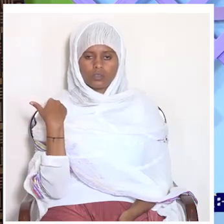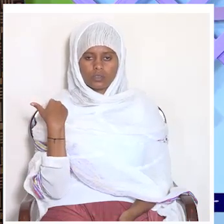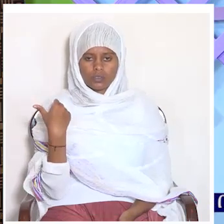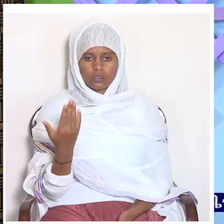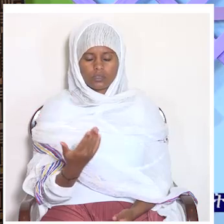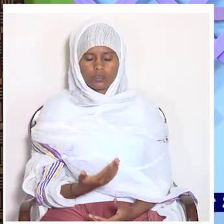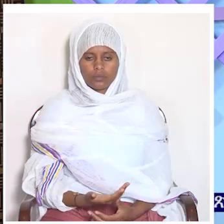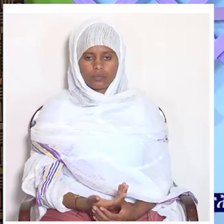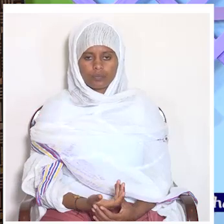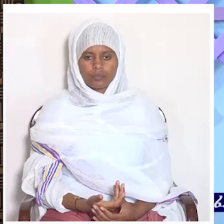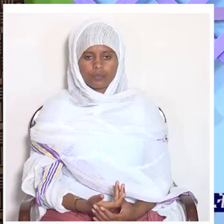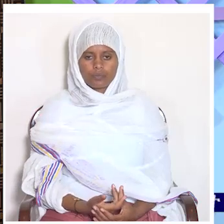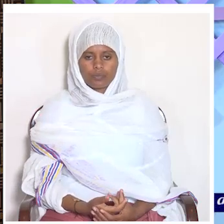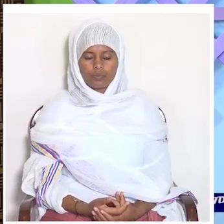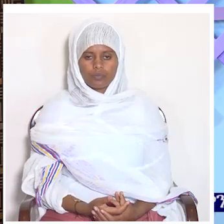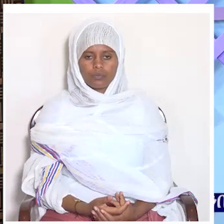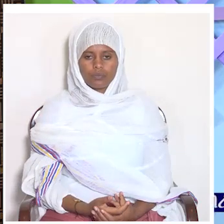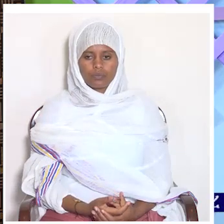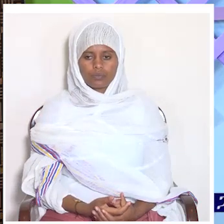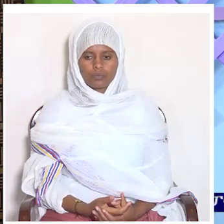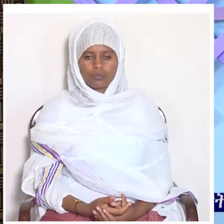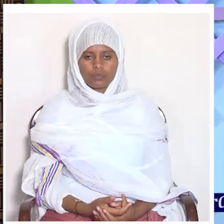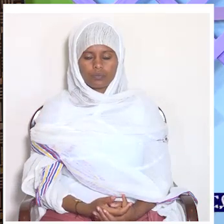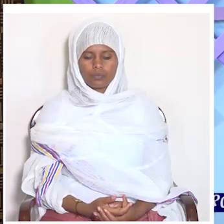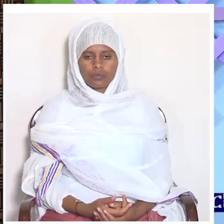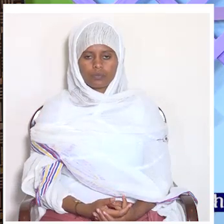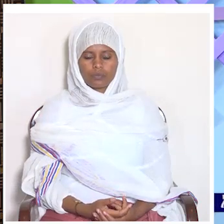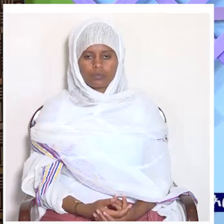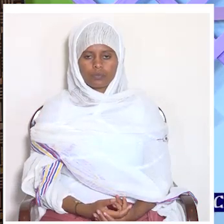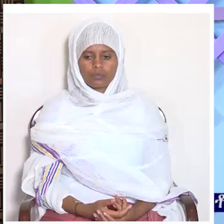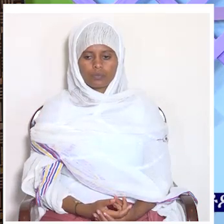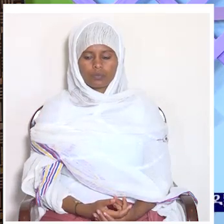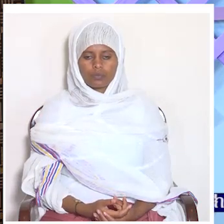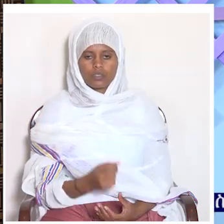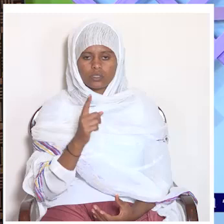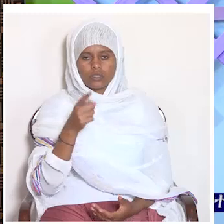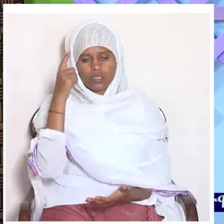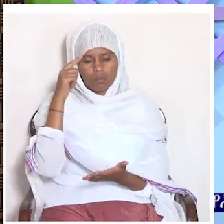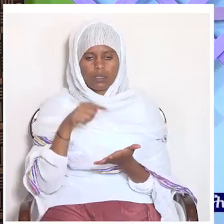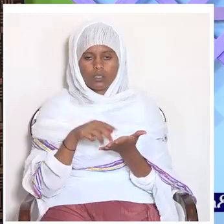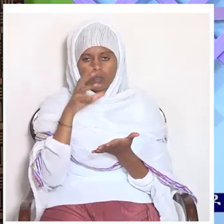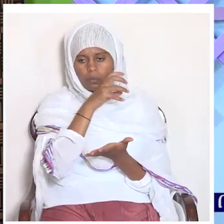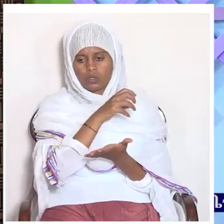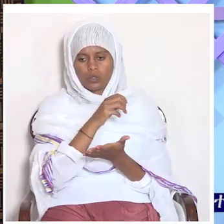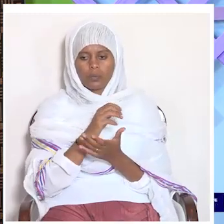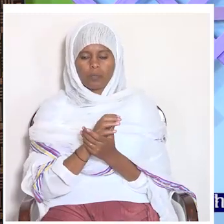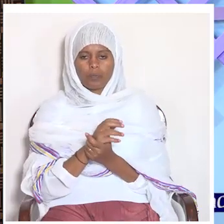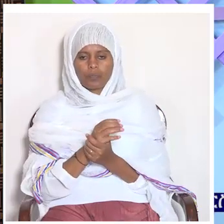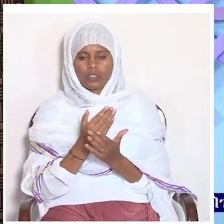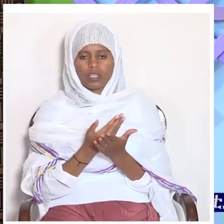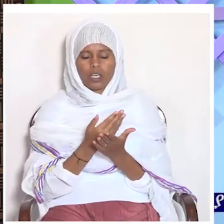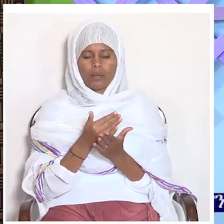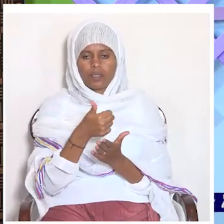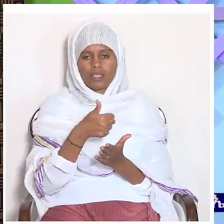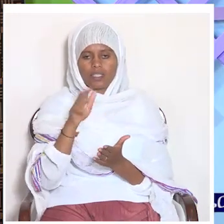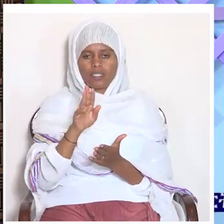በትር እምስሩ እስየይ ወይኣርብ ፅጀ እምጉንዱ ወይ ድማ እምኒሃ ይብል። እዚ እንታይ እዩ ምስጢሩ